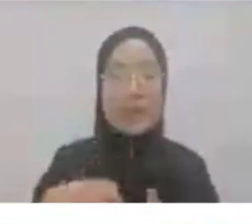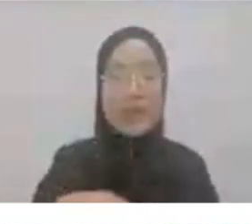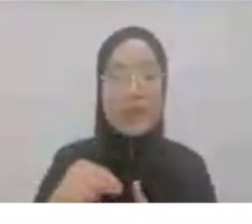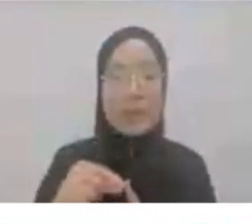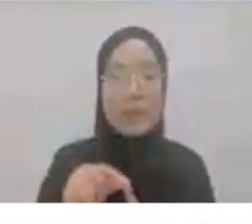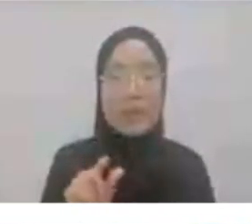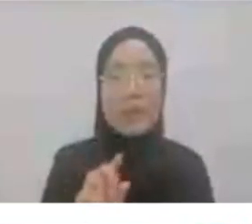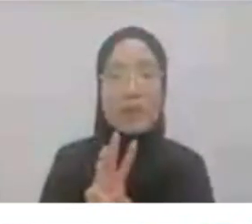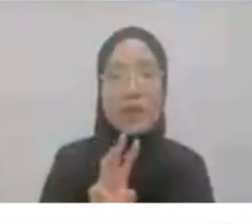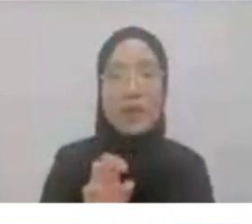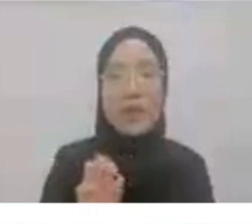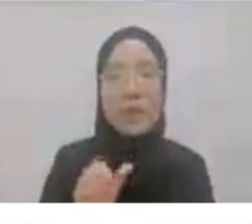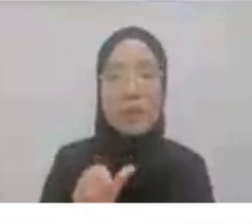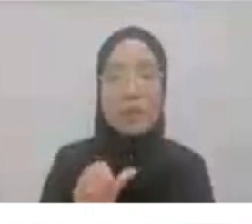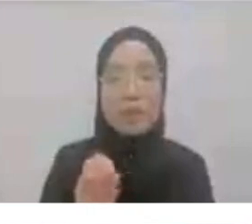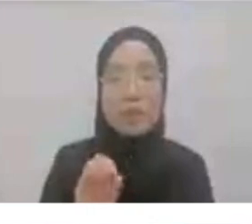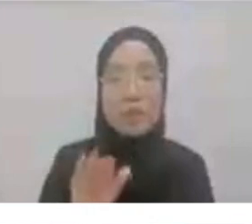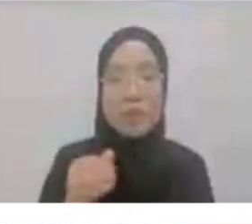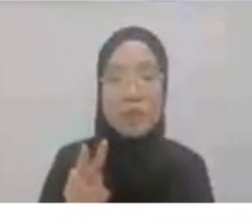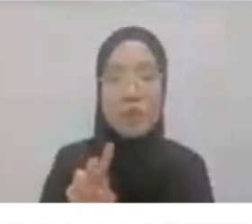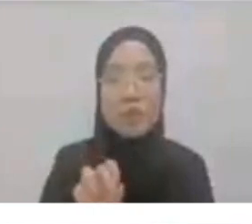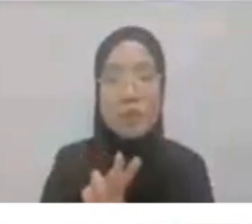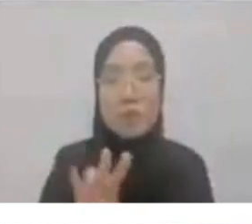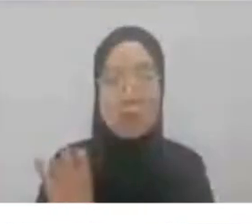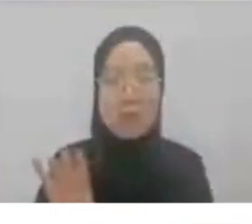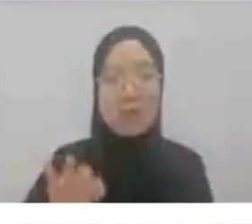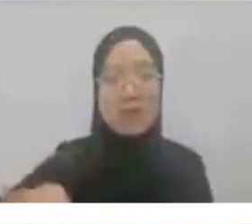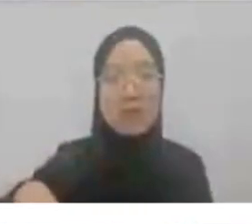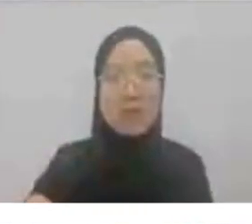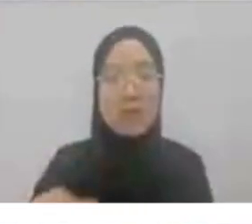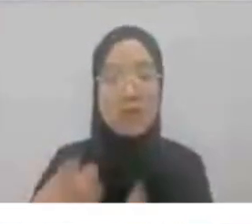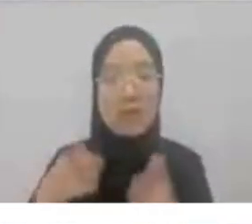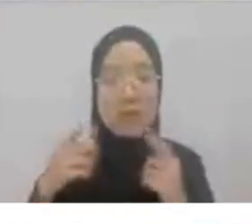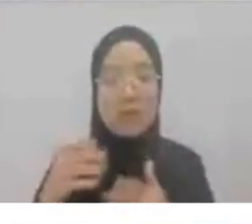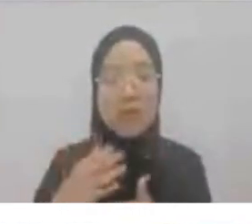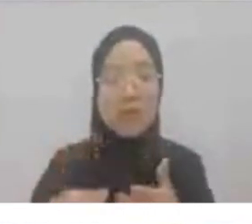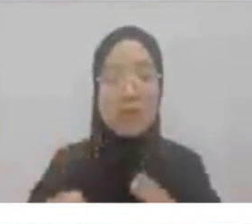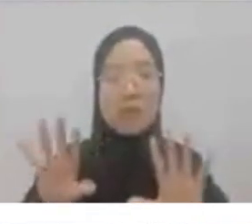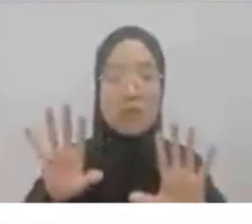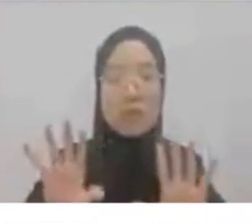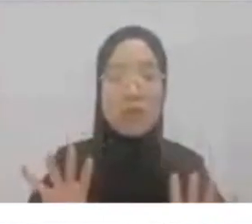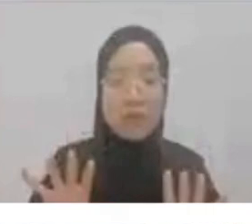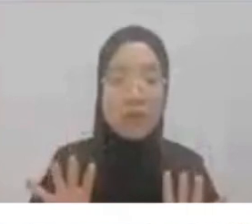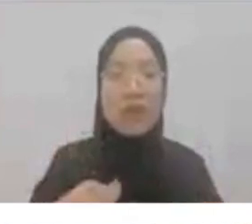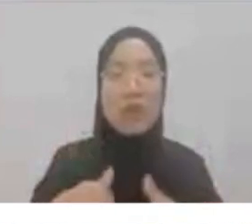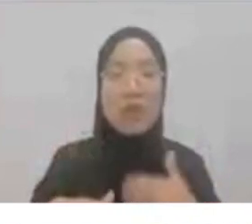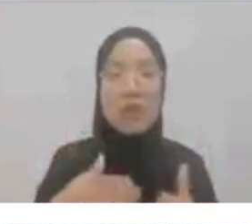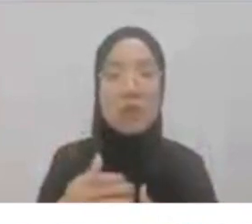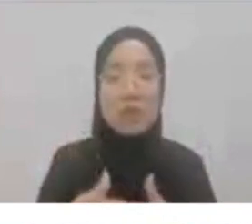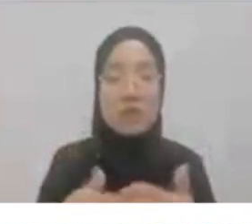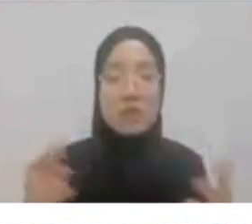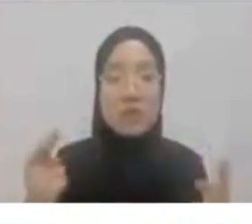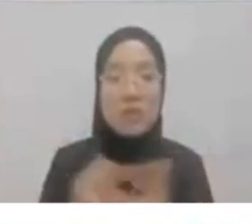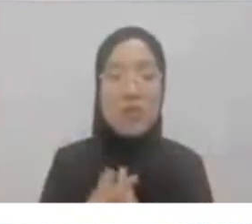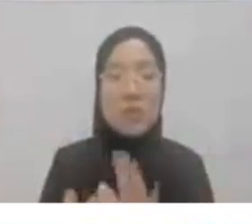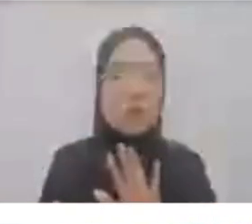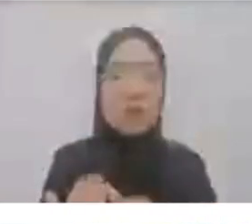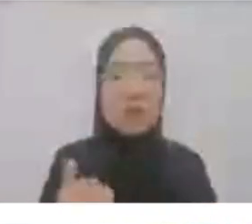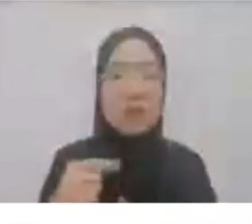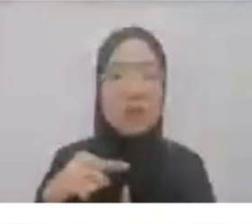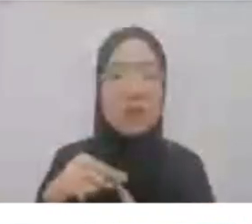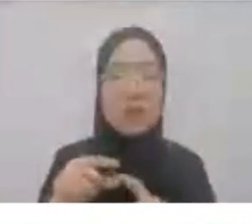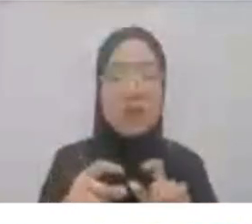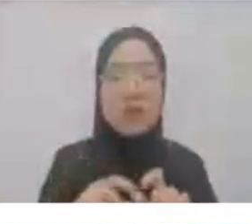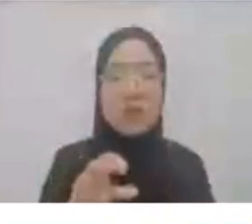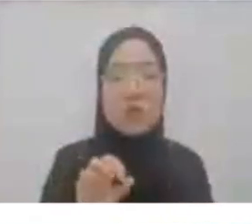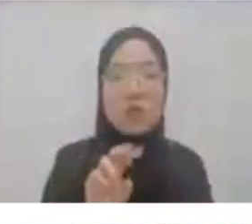pulaian suara calon anggota DPR RI dapil Jawa Tengah 10 serta memerintahkan kepada termohon untuk melaksanakan pemungutan suara Ang di TPS 023 TPS